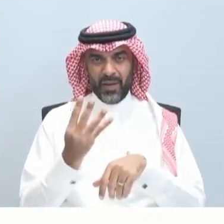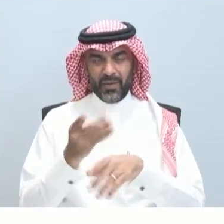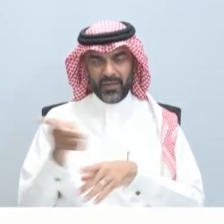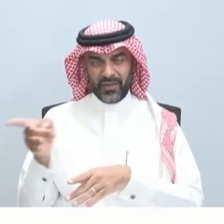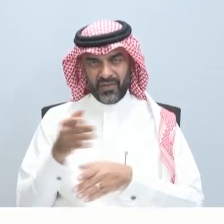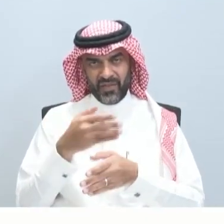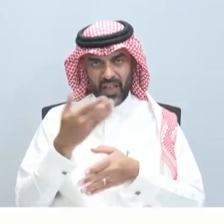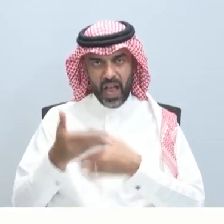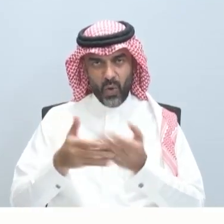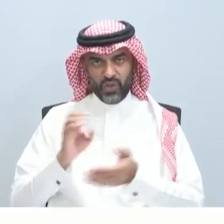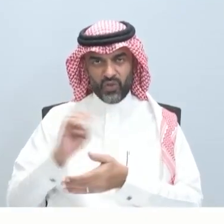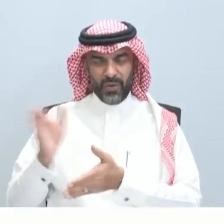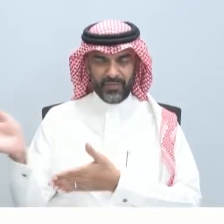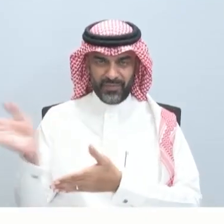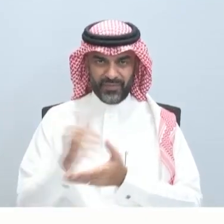مبدعين